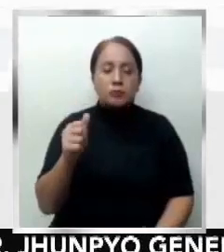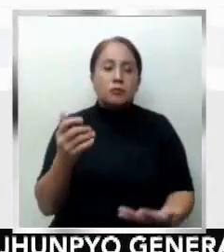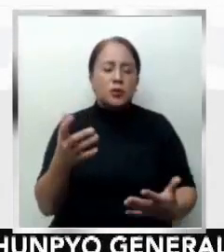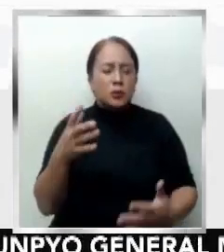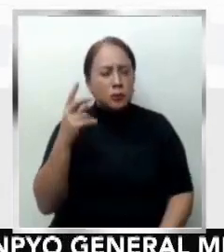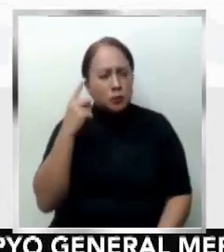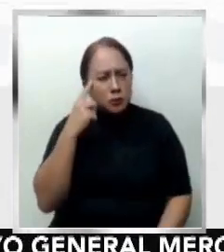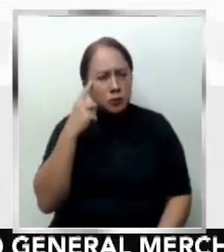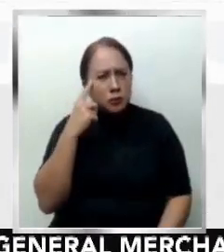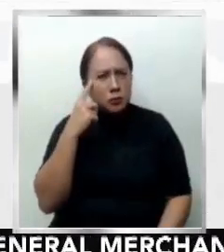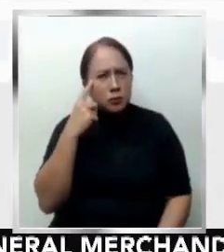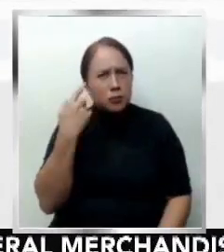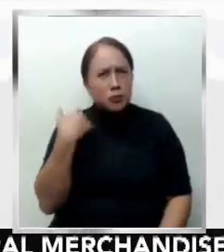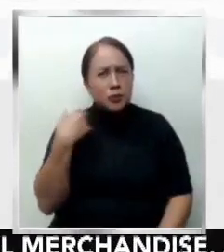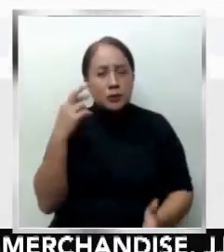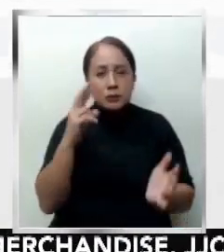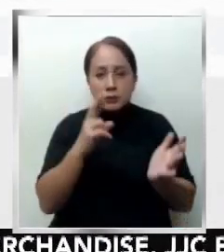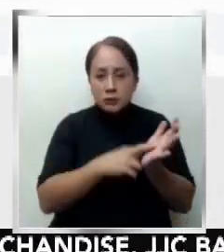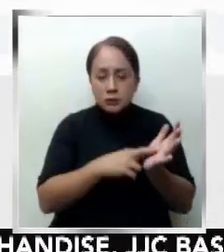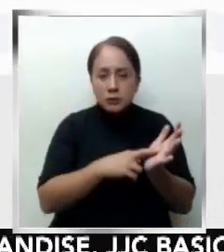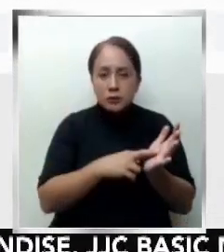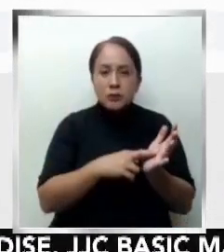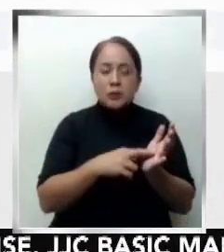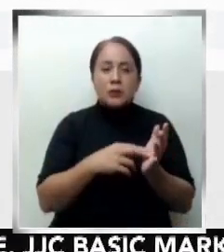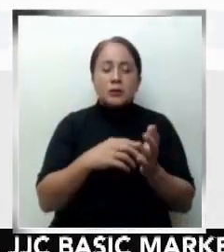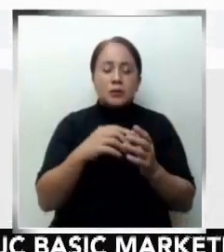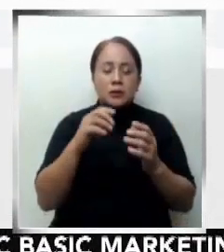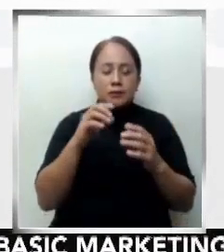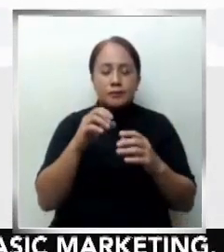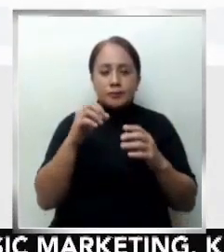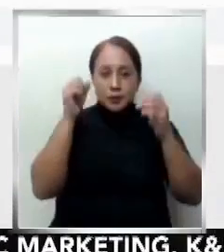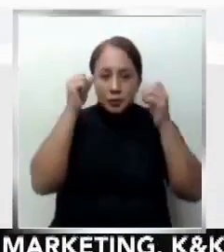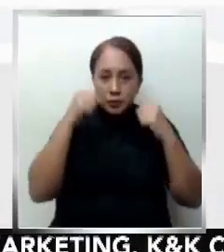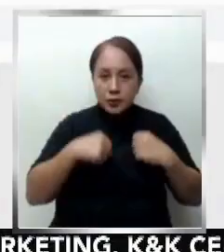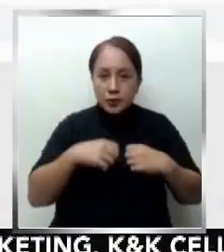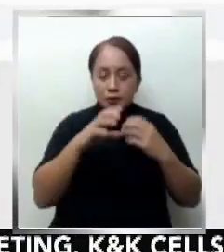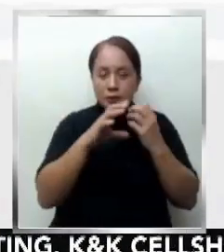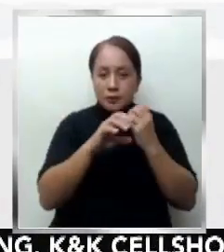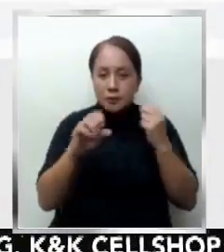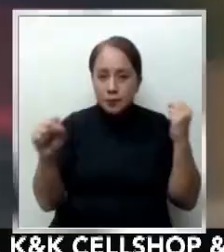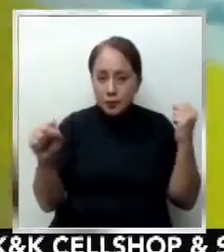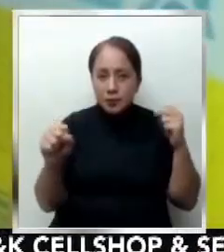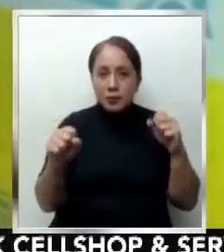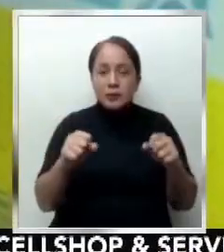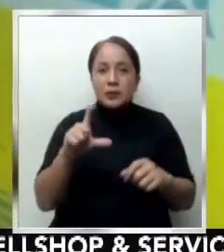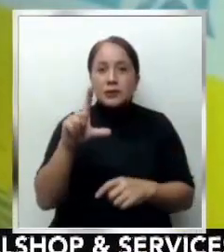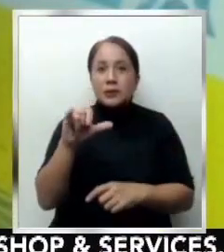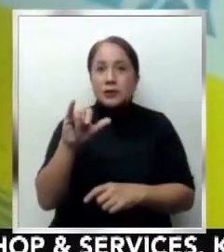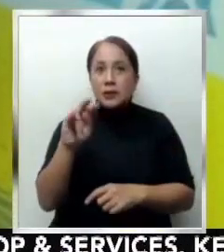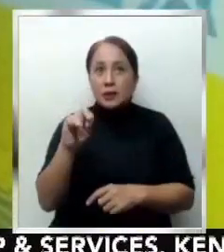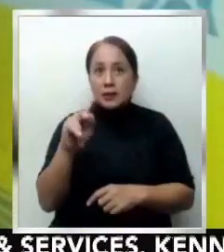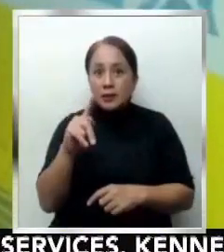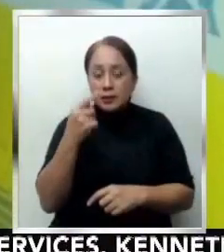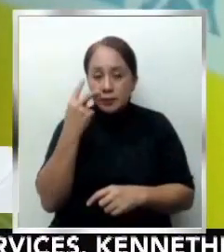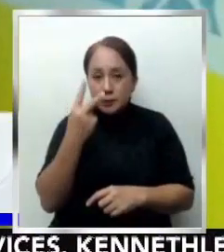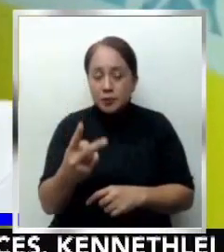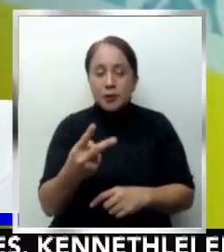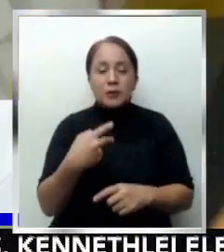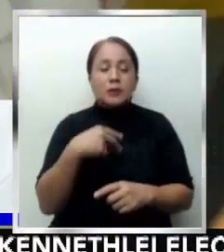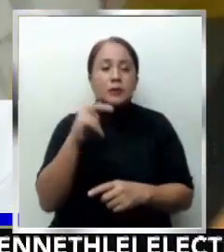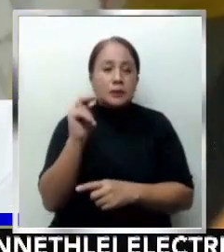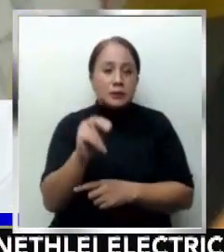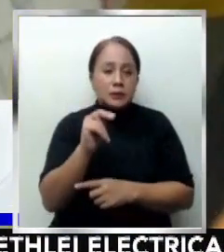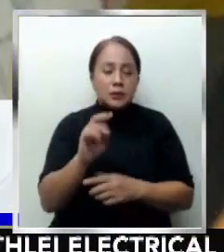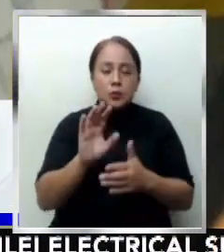abisong magrehistro sa Saudi Embassy sa pamamagitan ng link na nasa inyong screen ngayon. Dito ay kailangang kompletuhin ang